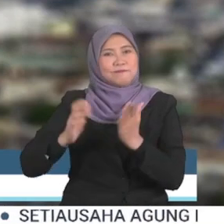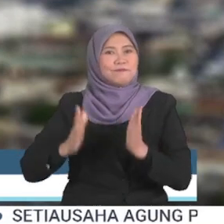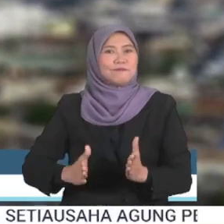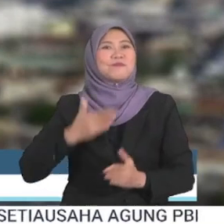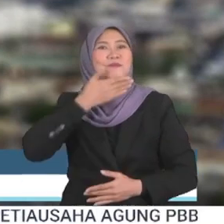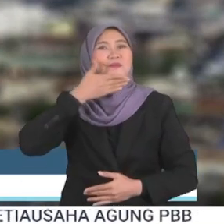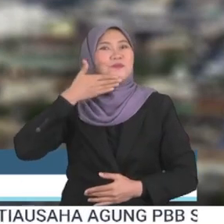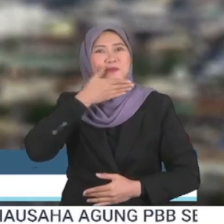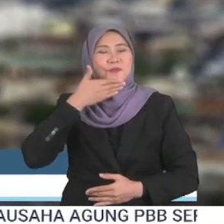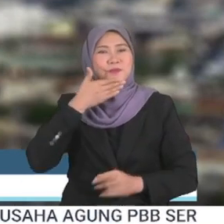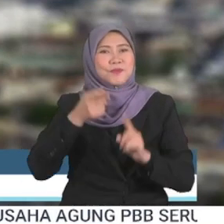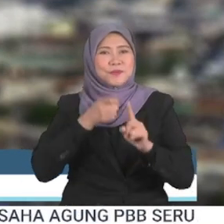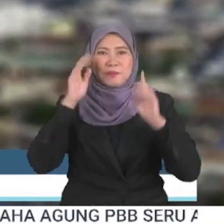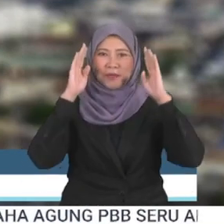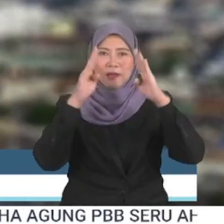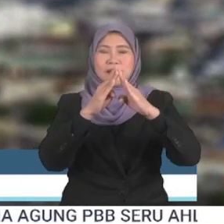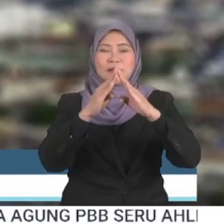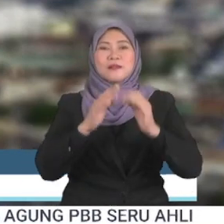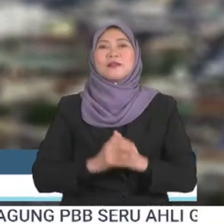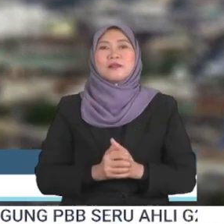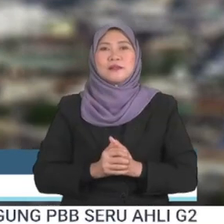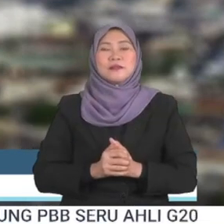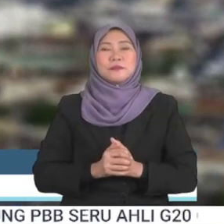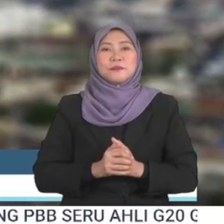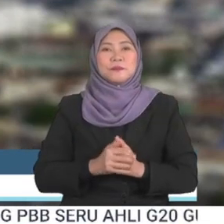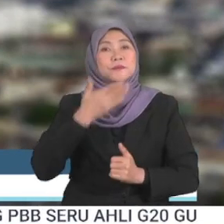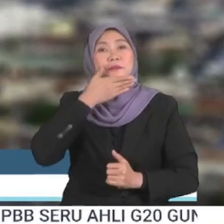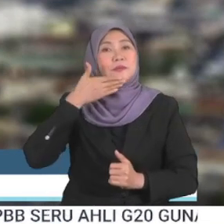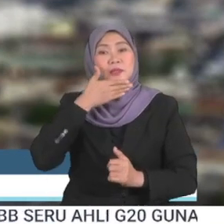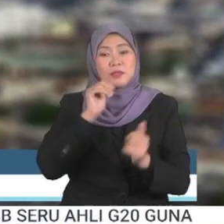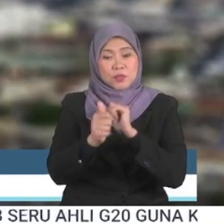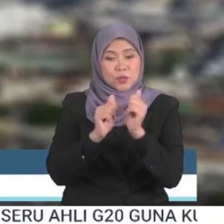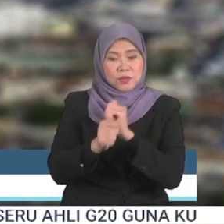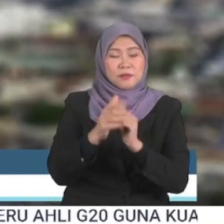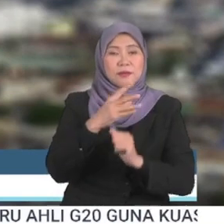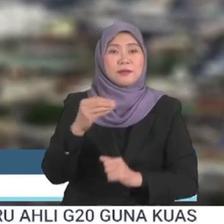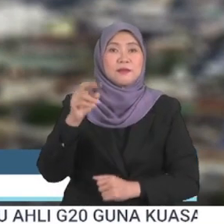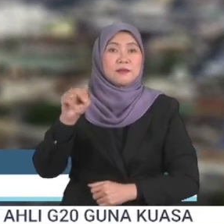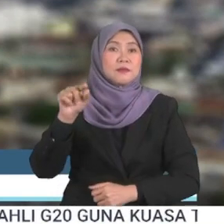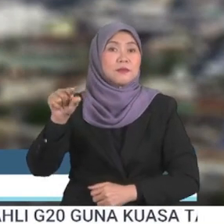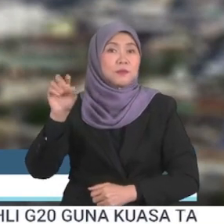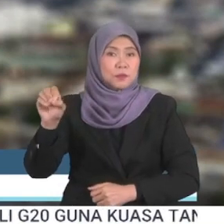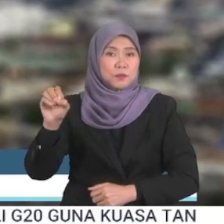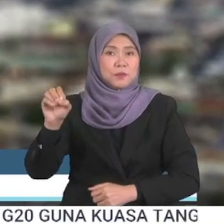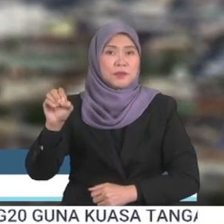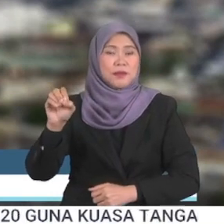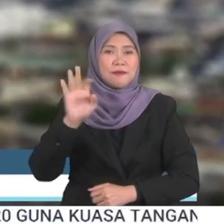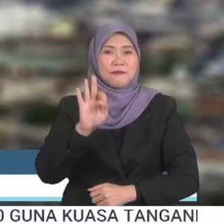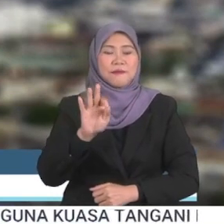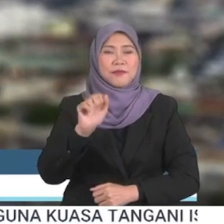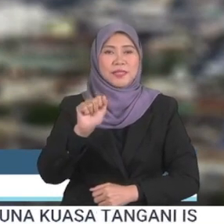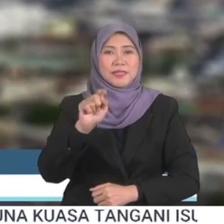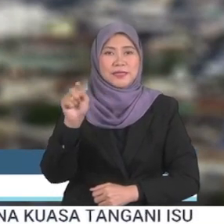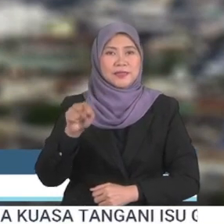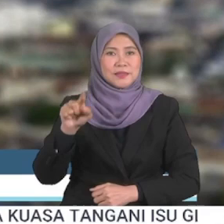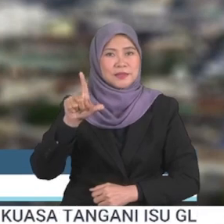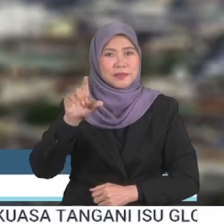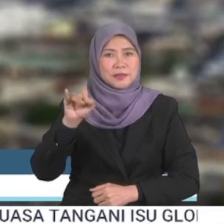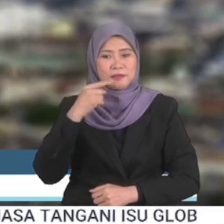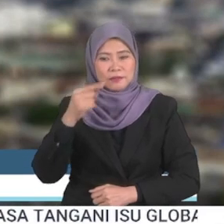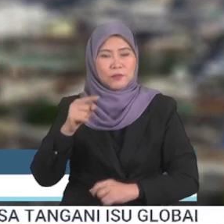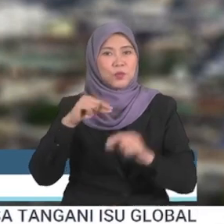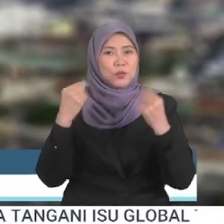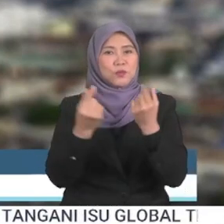Pahang. Esko Komunikasi dan Multimedia Belia Sukan dan Badan Bukan Kerajaan Negeri Fazli Muhammad Kamal berkata